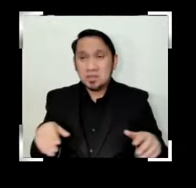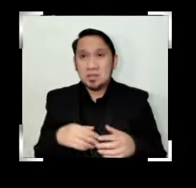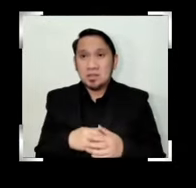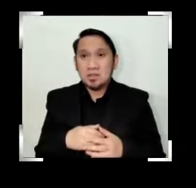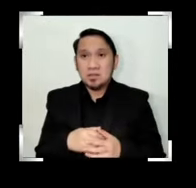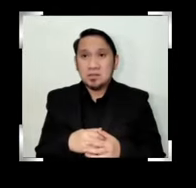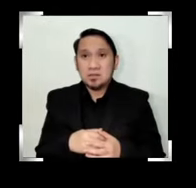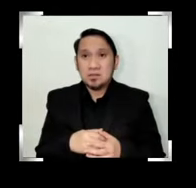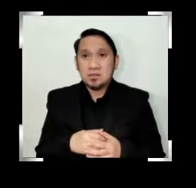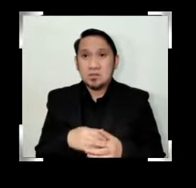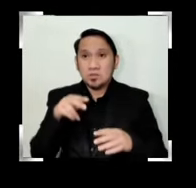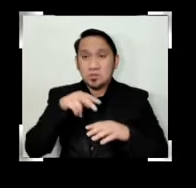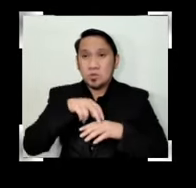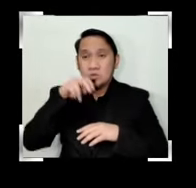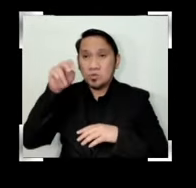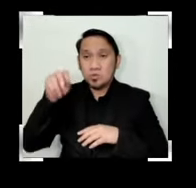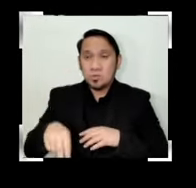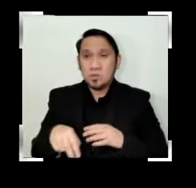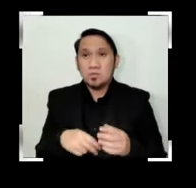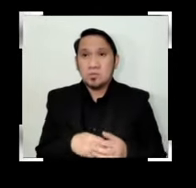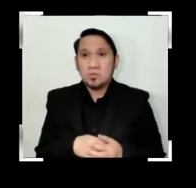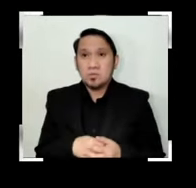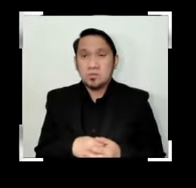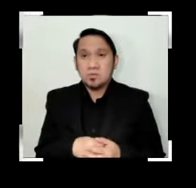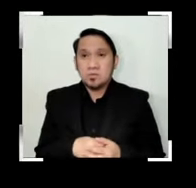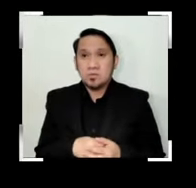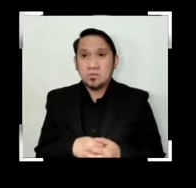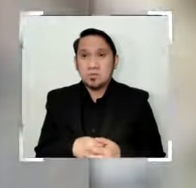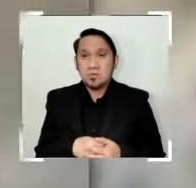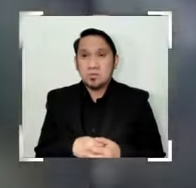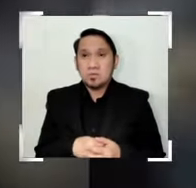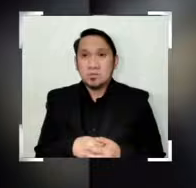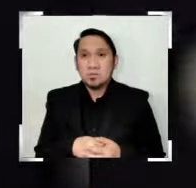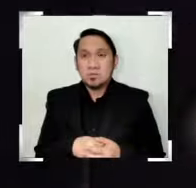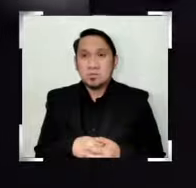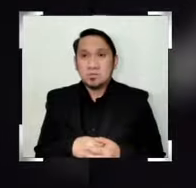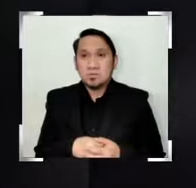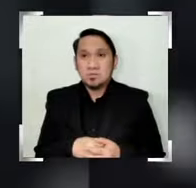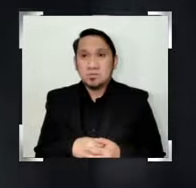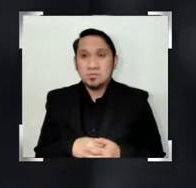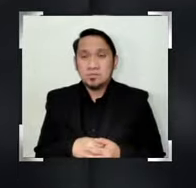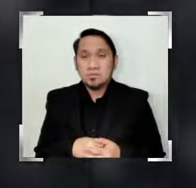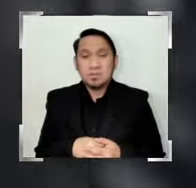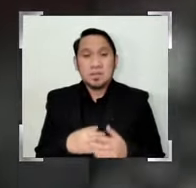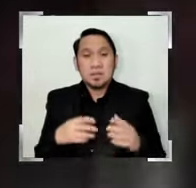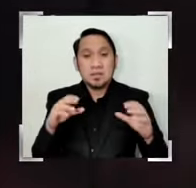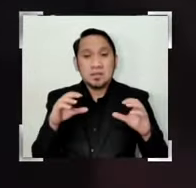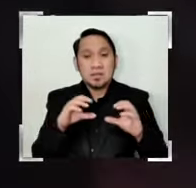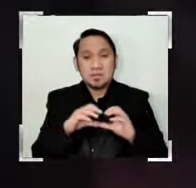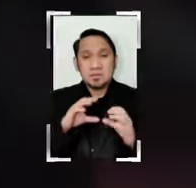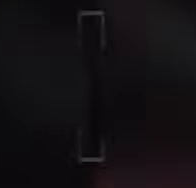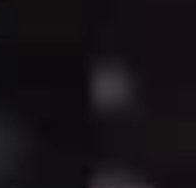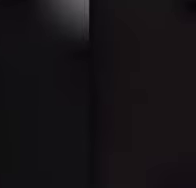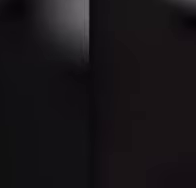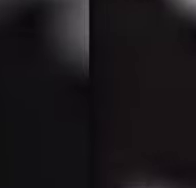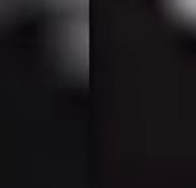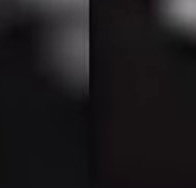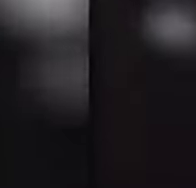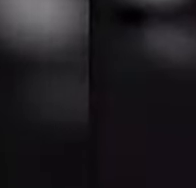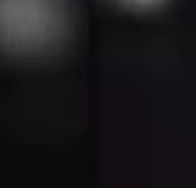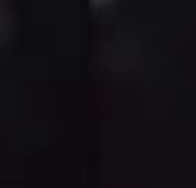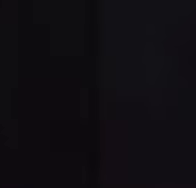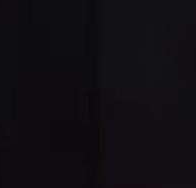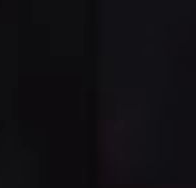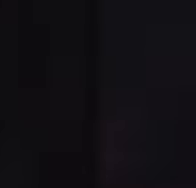igsoon sa mama sa bata, nag-ambak na lang gani sila, sir. Para sa GMA Integrated News, JP